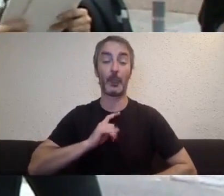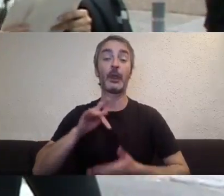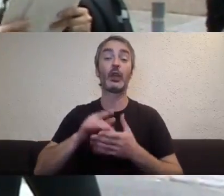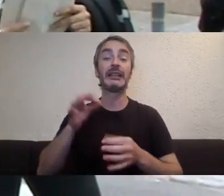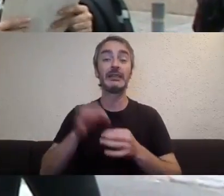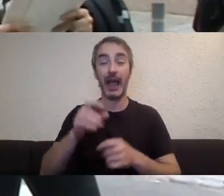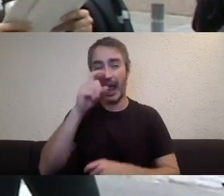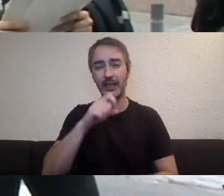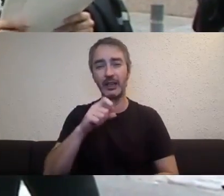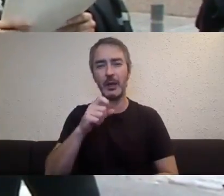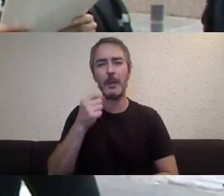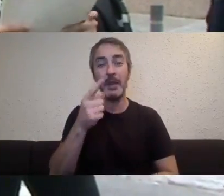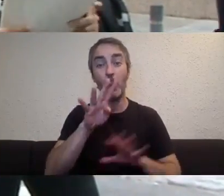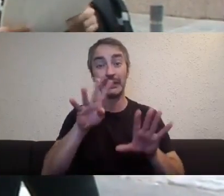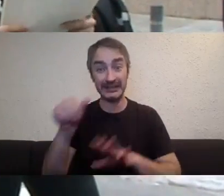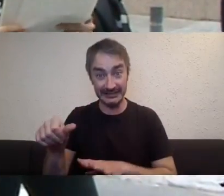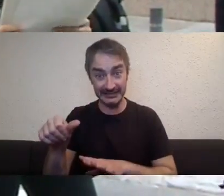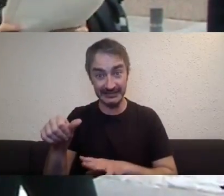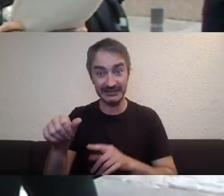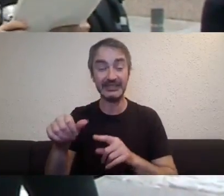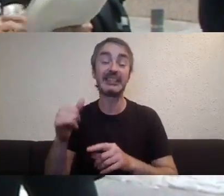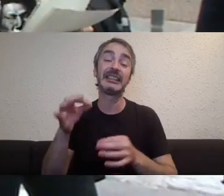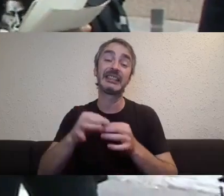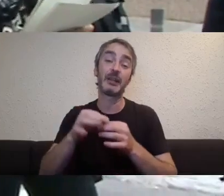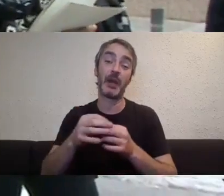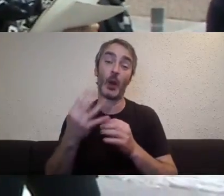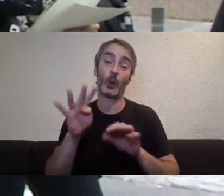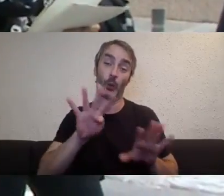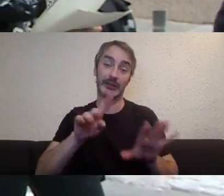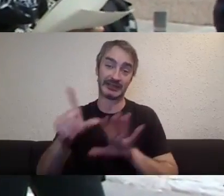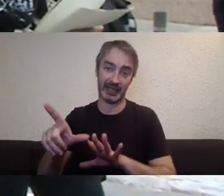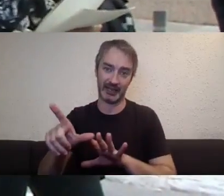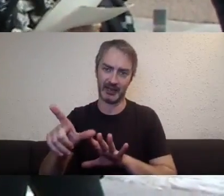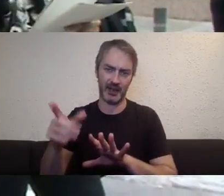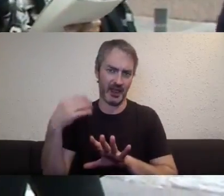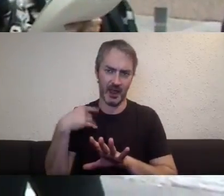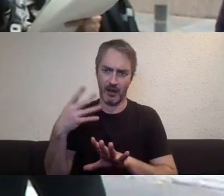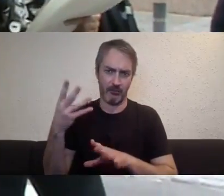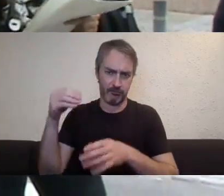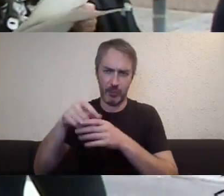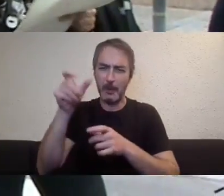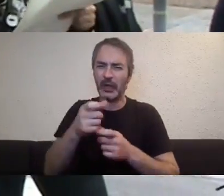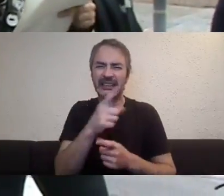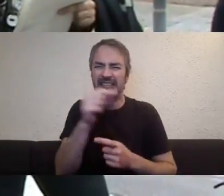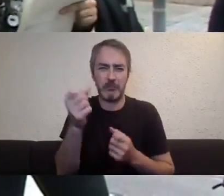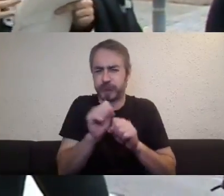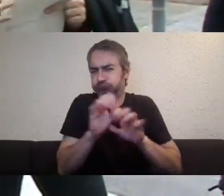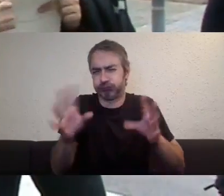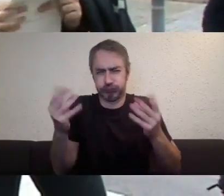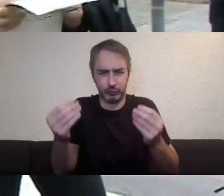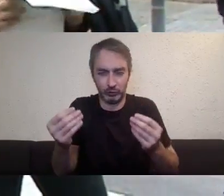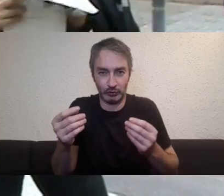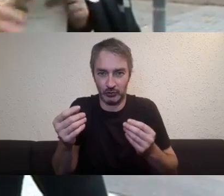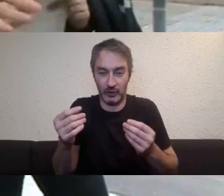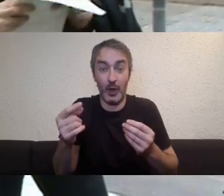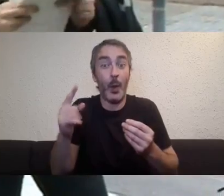doncs, evitant el desallotjament al setembre del 1996 i al setembre del 97. Recordar que aquí estava tot ple de